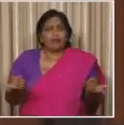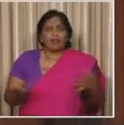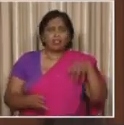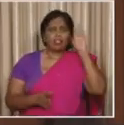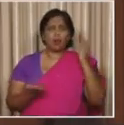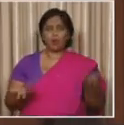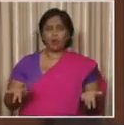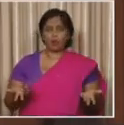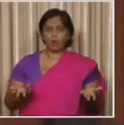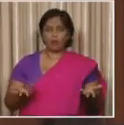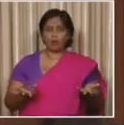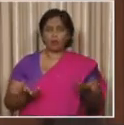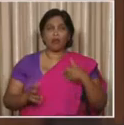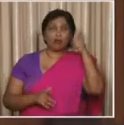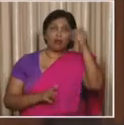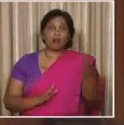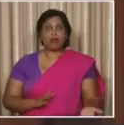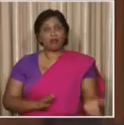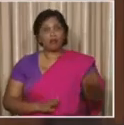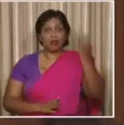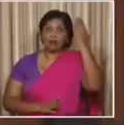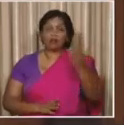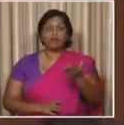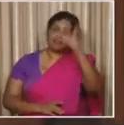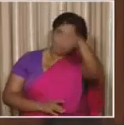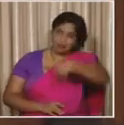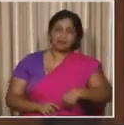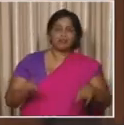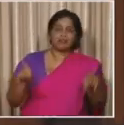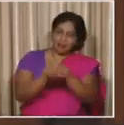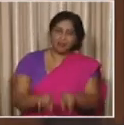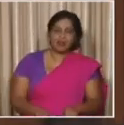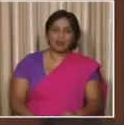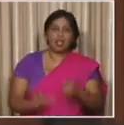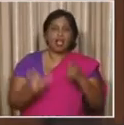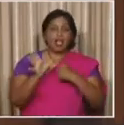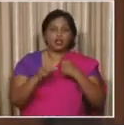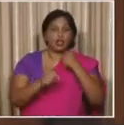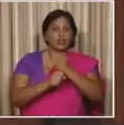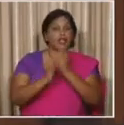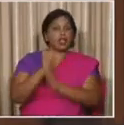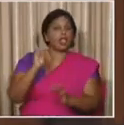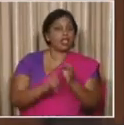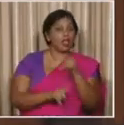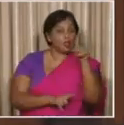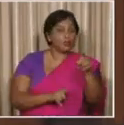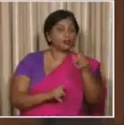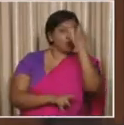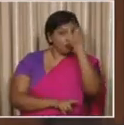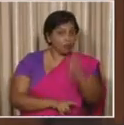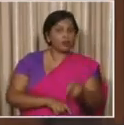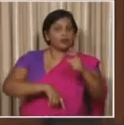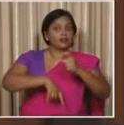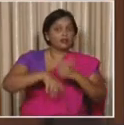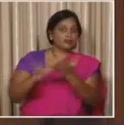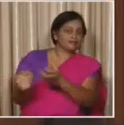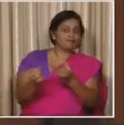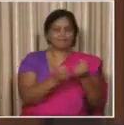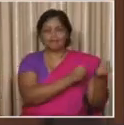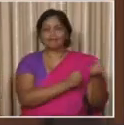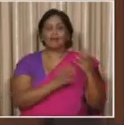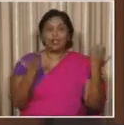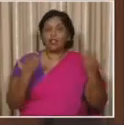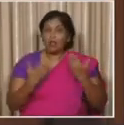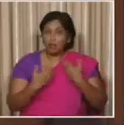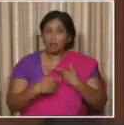තේරුම මට කිව්වා ලිෆ්ට් එකට ආස ගන්න තමුසේ පුළුවන් නම් එනවා කියලා අශෝක ප්‍රියංක රාජ්‍යමැතිතුමා මේ පුද්ගලයාගේ අවස්ථාවෙන් ඉවත් කරේ නැත්නම්